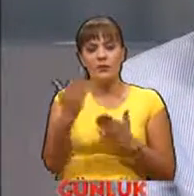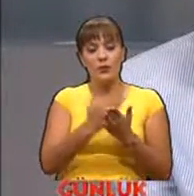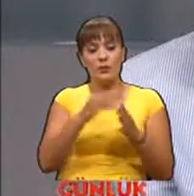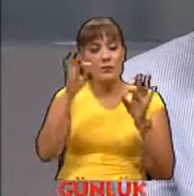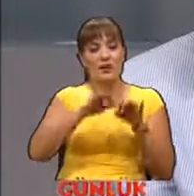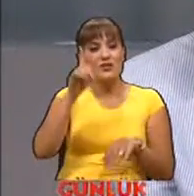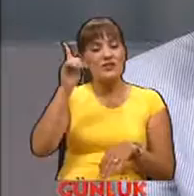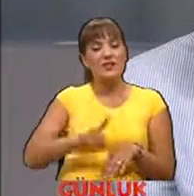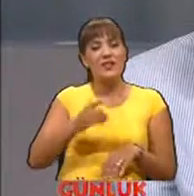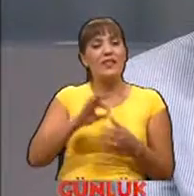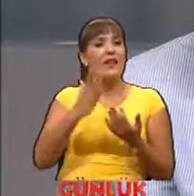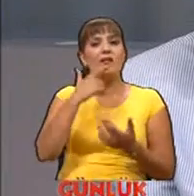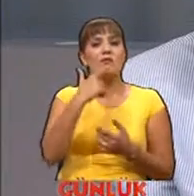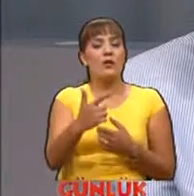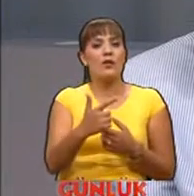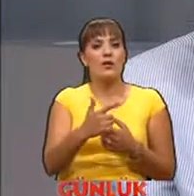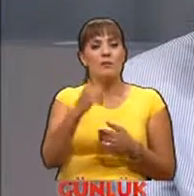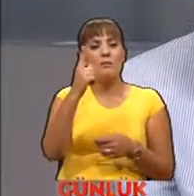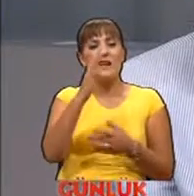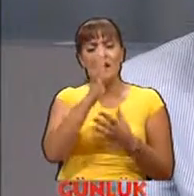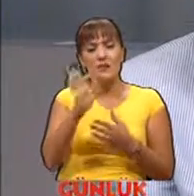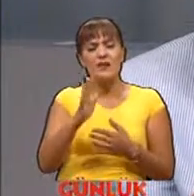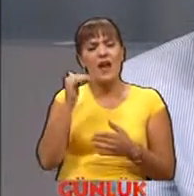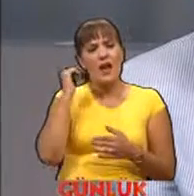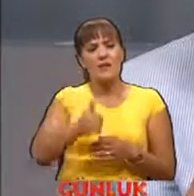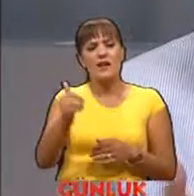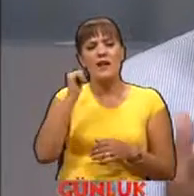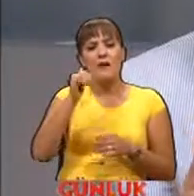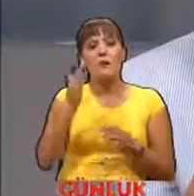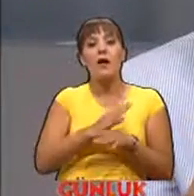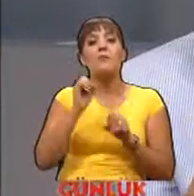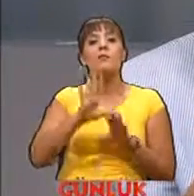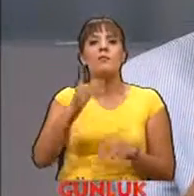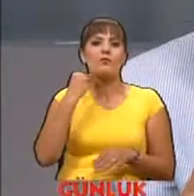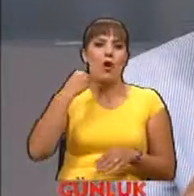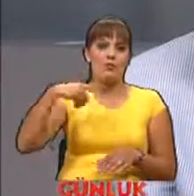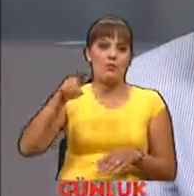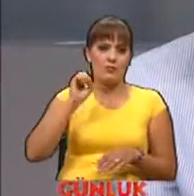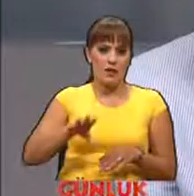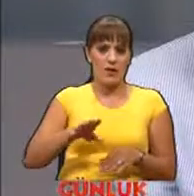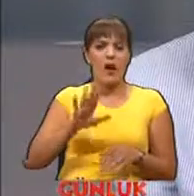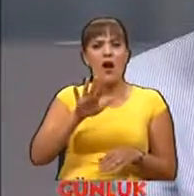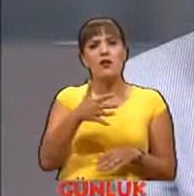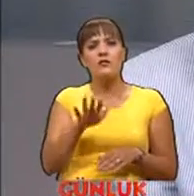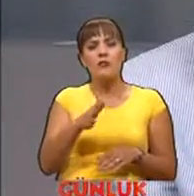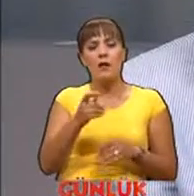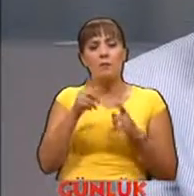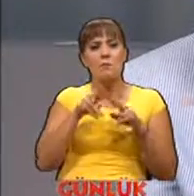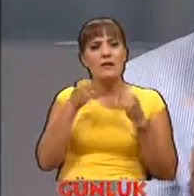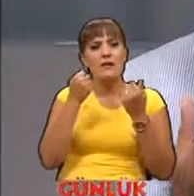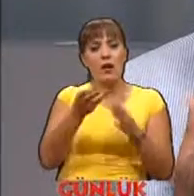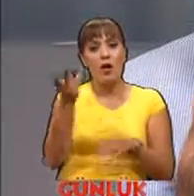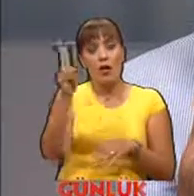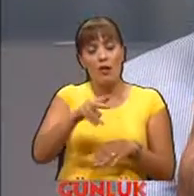Programa başlarken neyi ifade ettik? Bir kimse her zaman geride mal bırakmaz, borçla bırakır. Evet. Acaba